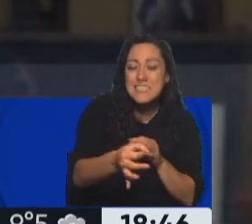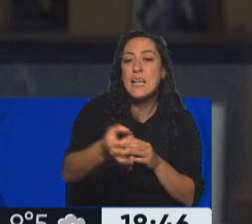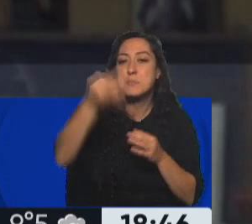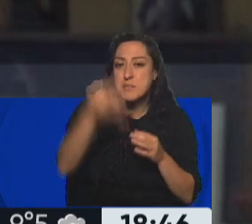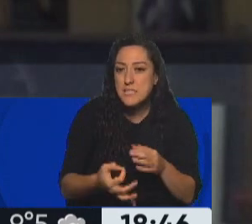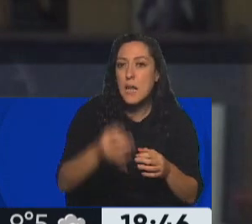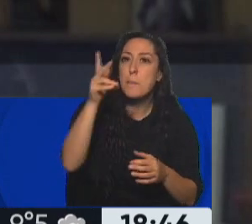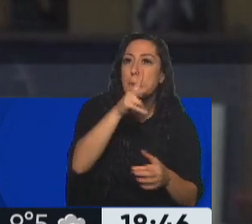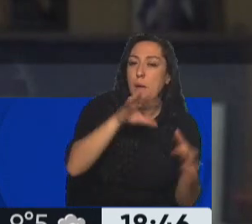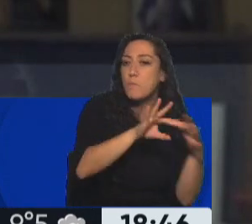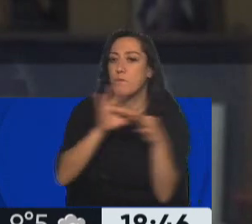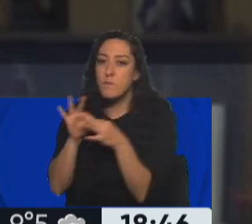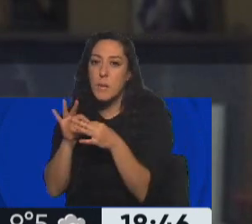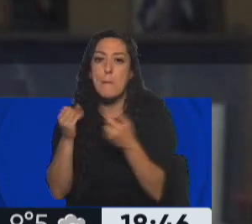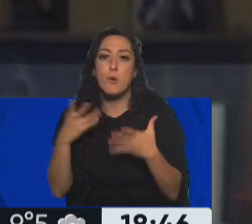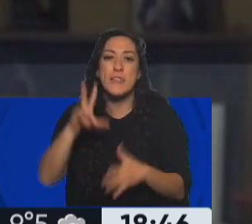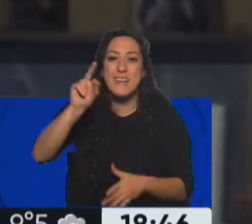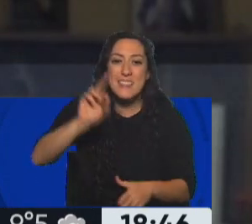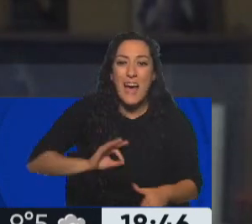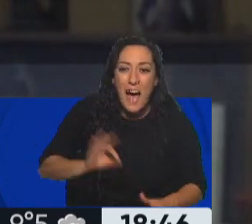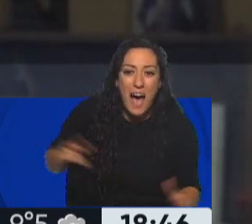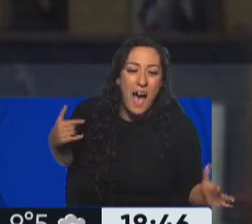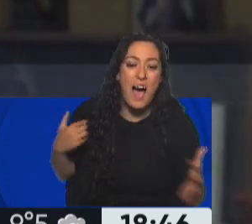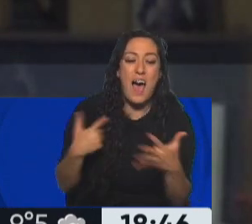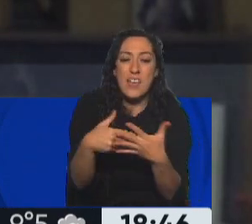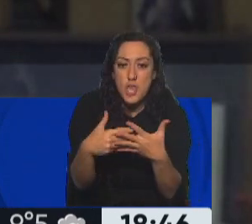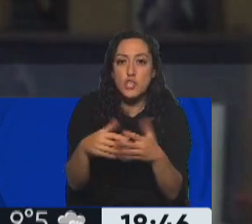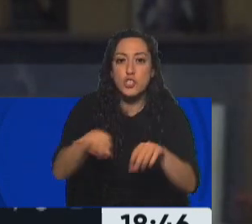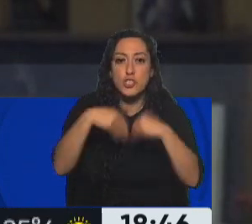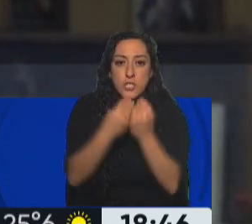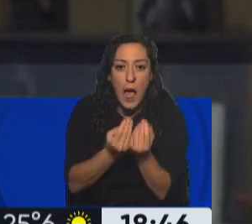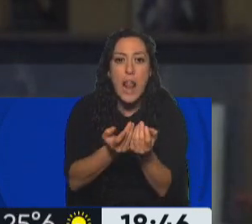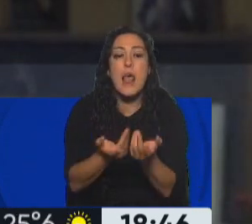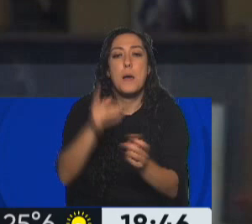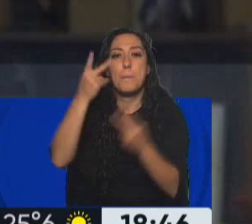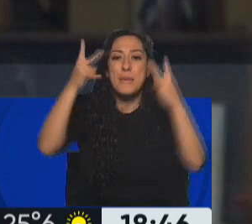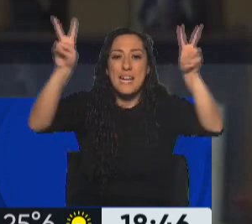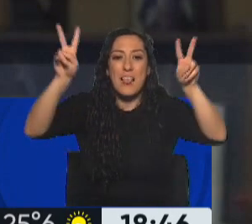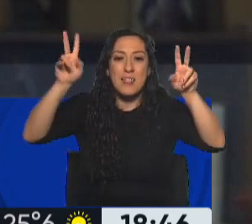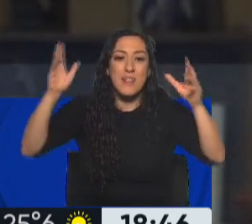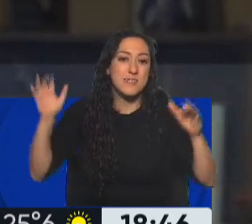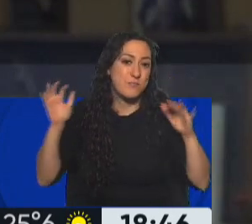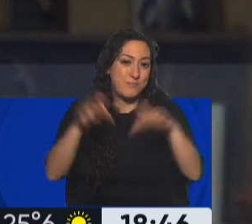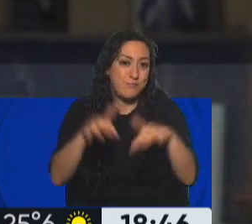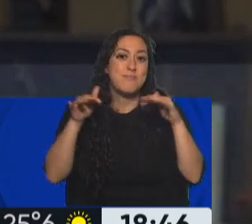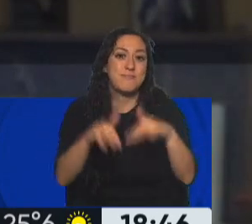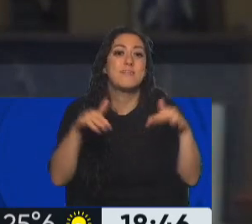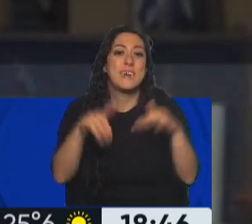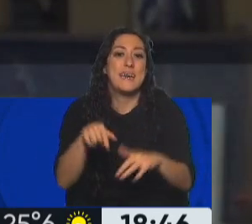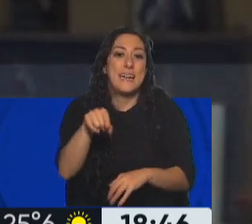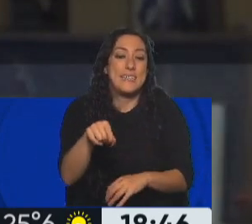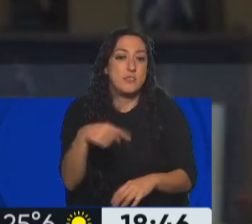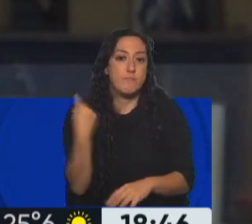Papa Francesco perché Lampedusa ha da 30 anni che fa accoglienza e il peso è stato sempre